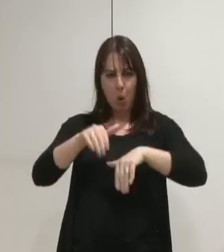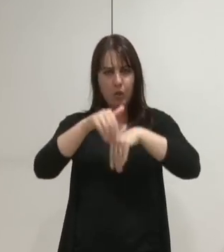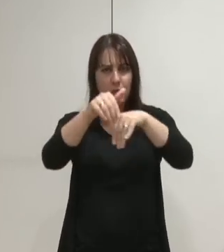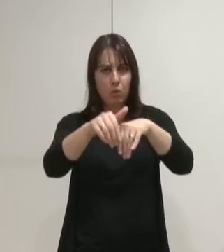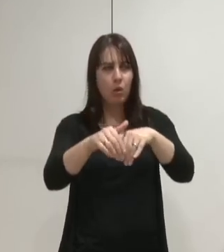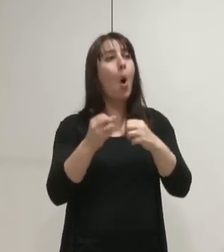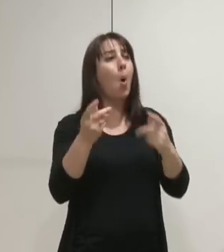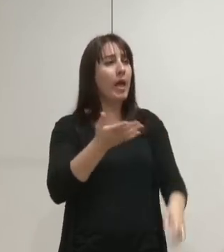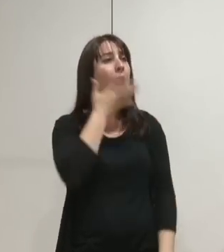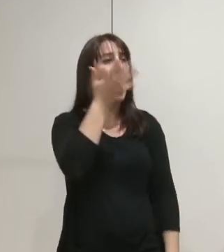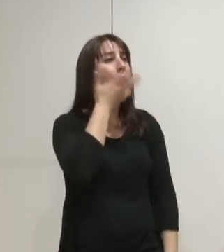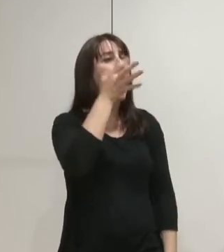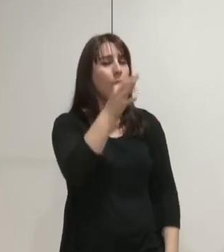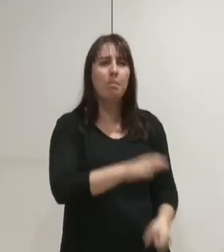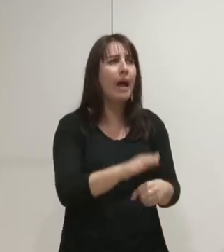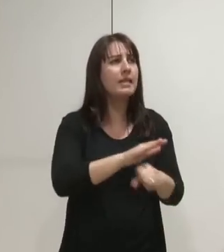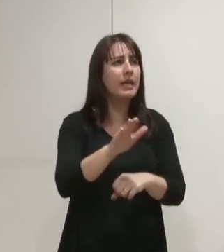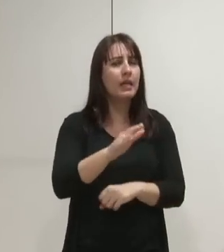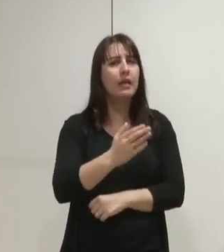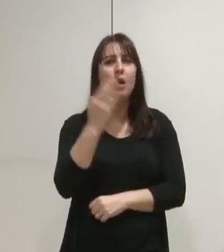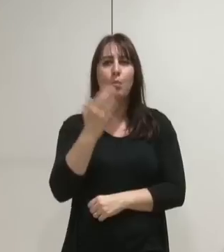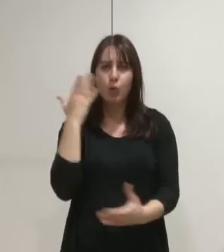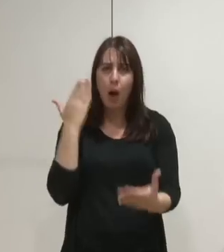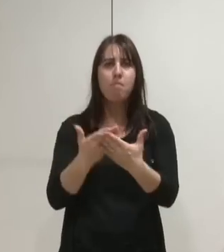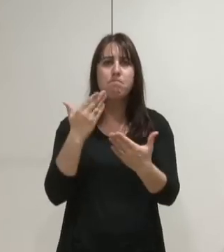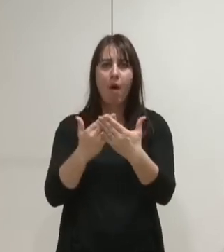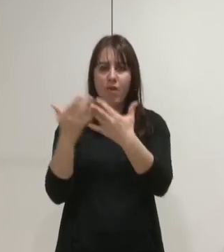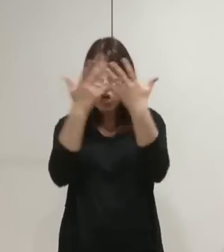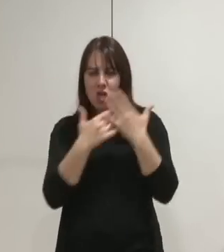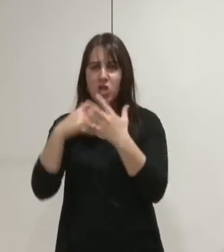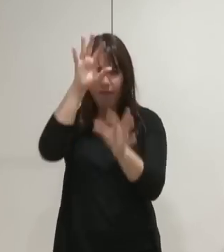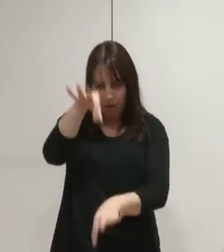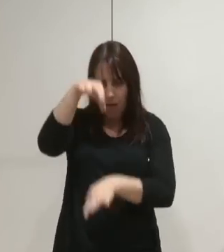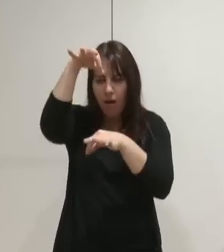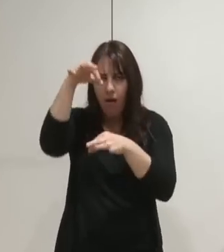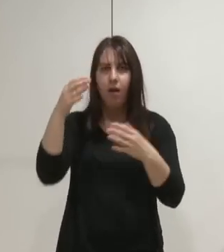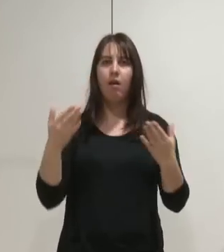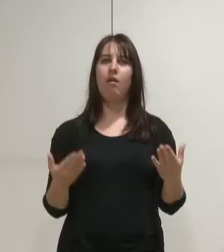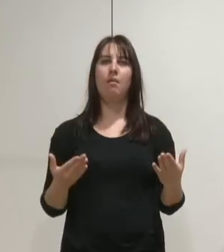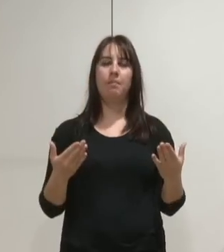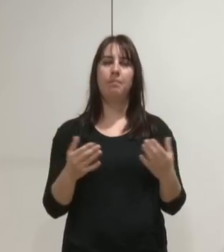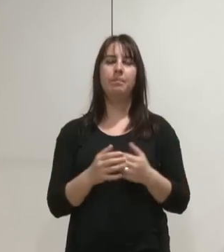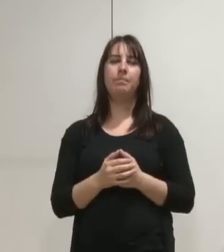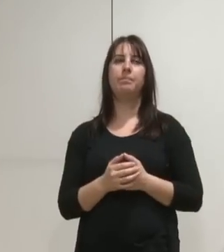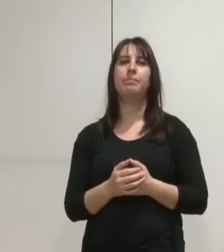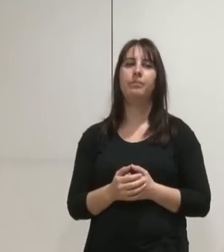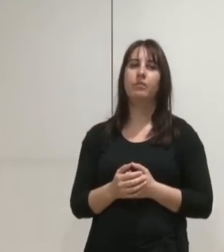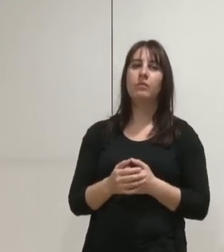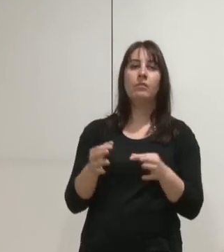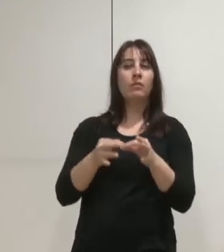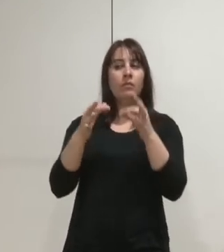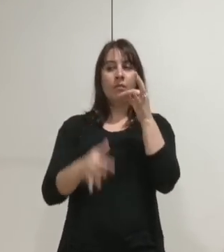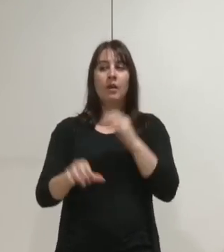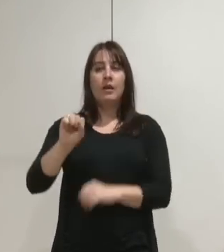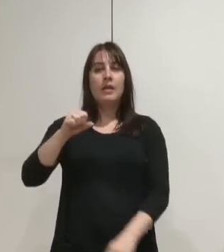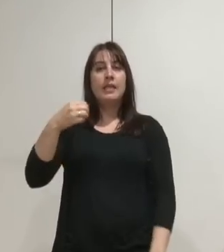le démontrer chiffre à l'appui rien dans les résultats de la SEM